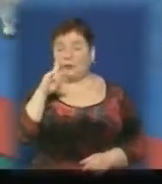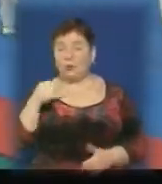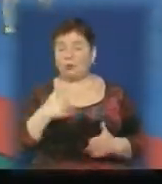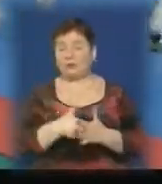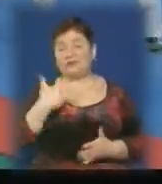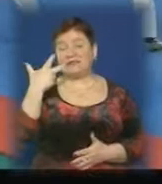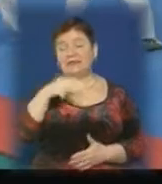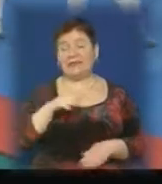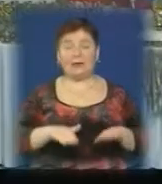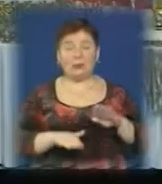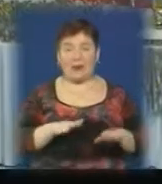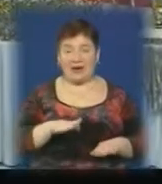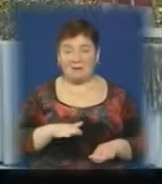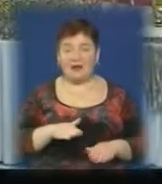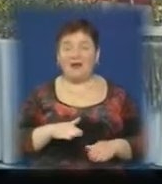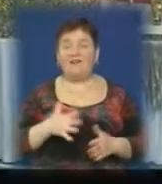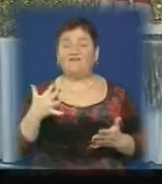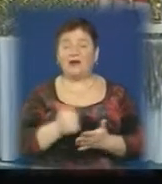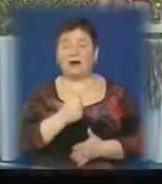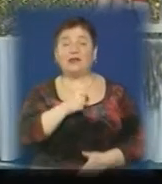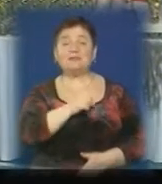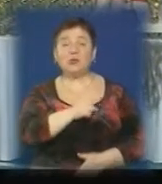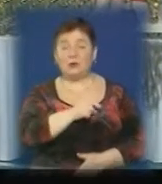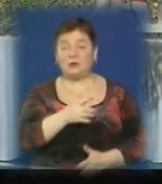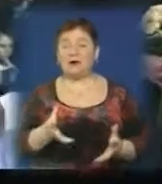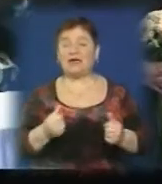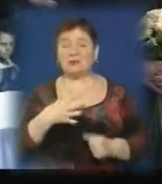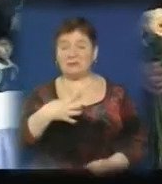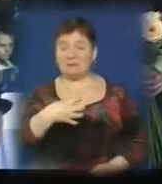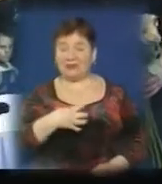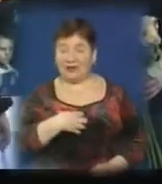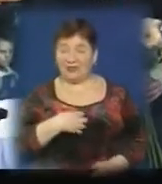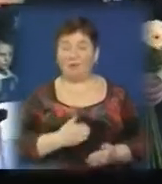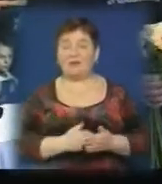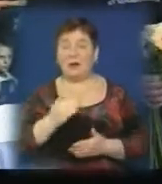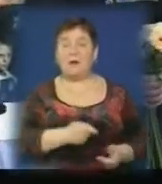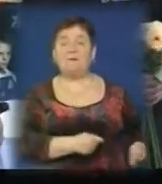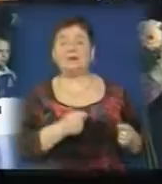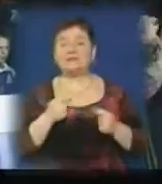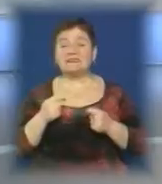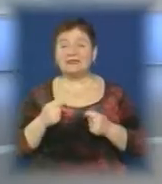кг наша землячка виборола золото. Разом із медаллю вищого гатунку команда привезла до